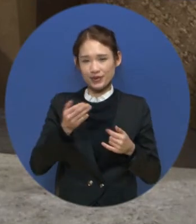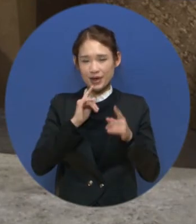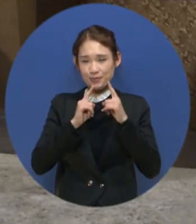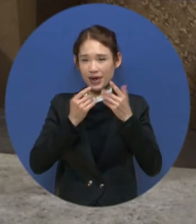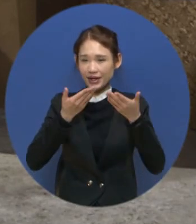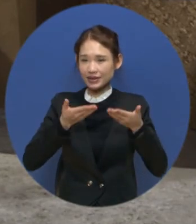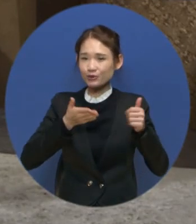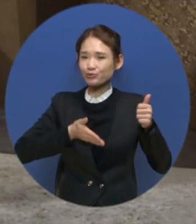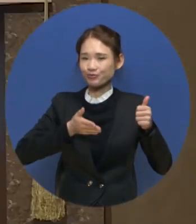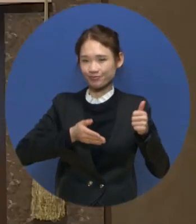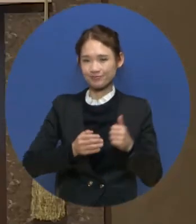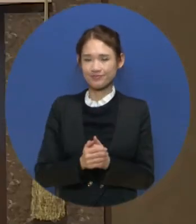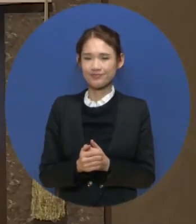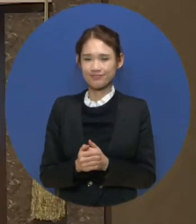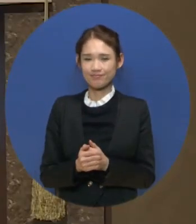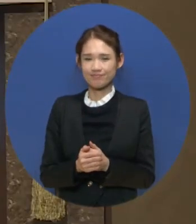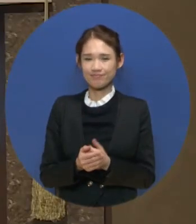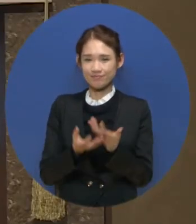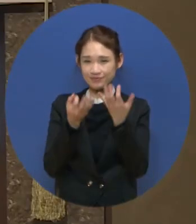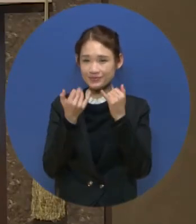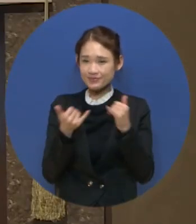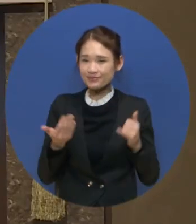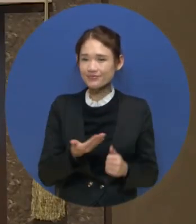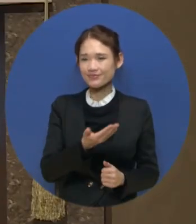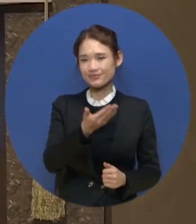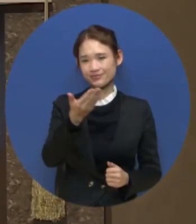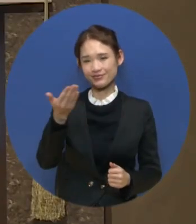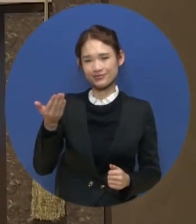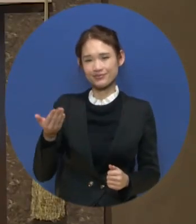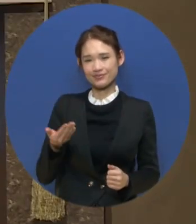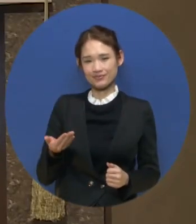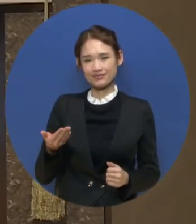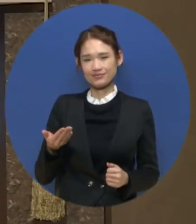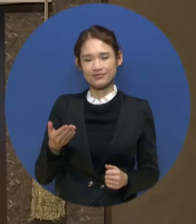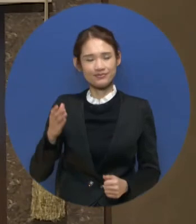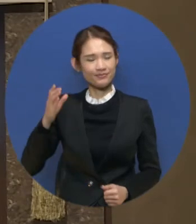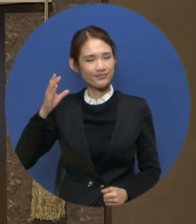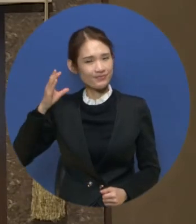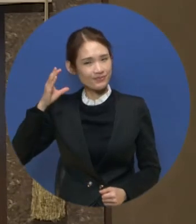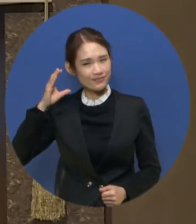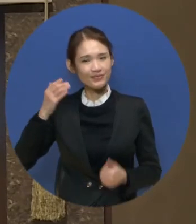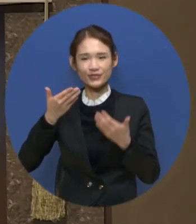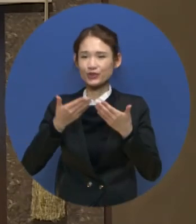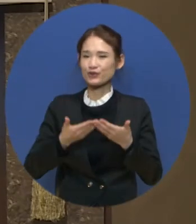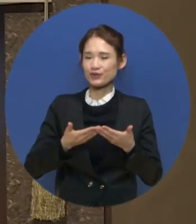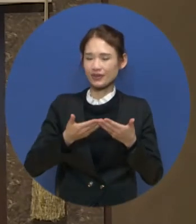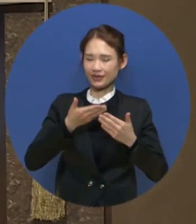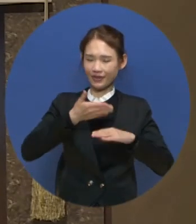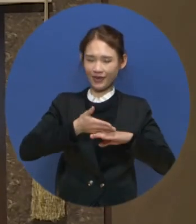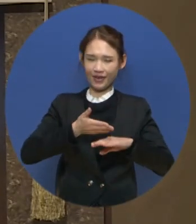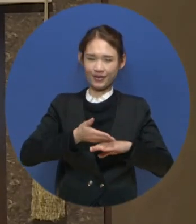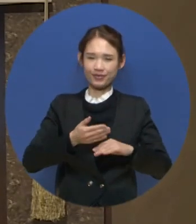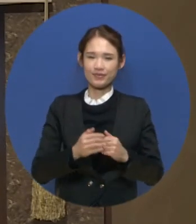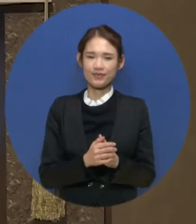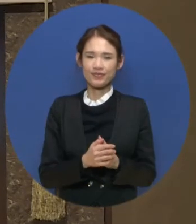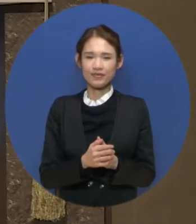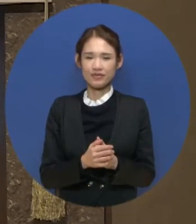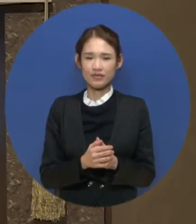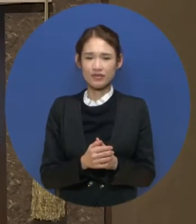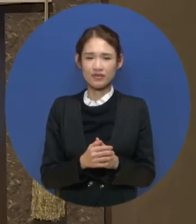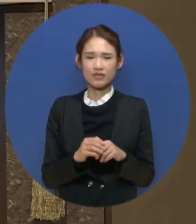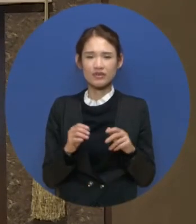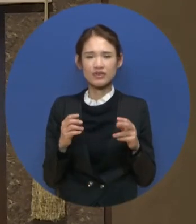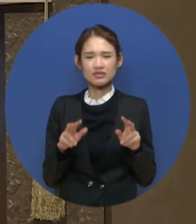말씀 부탁드리겠습니다. 네. 네, 시청자 여러분 또 이렇게 경청해 주셔서 너무 감사드리고요. 또 어쩌면